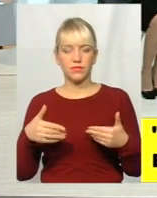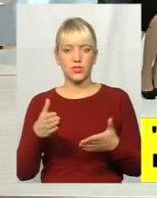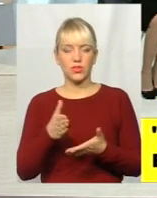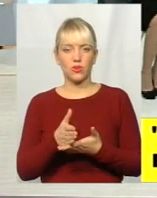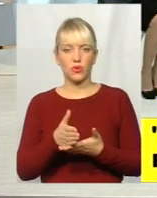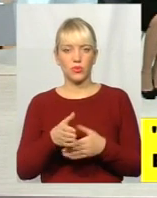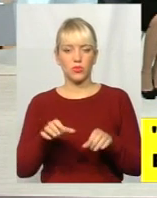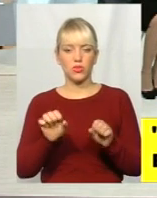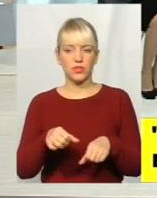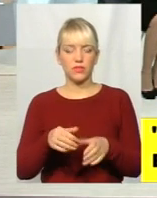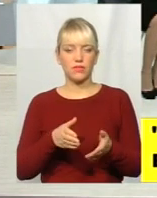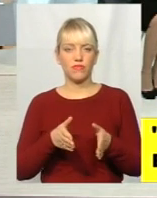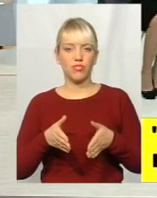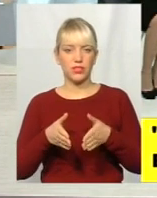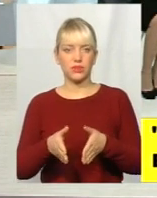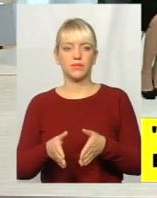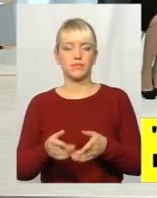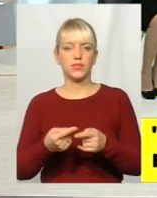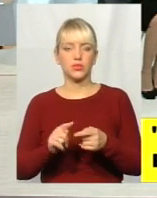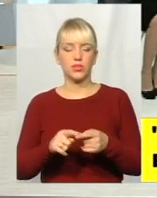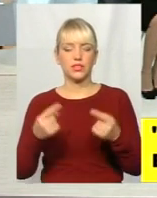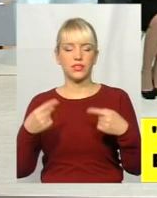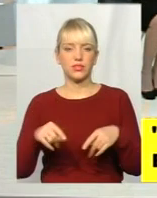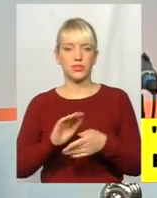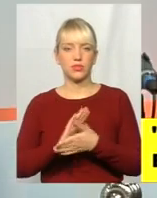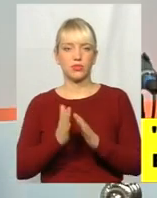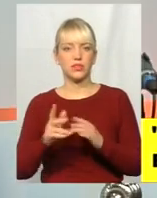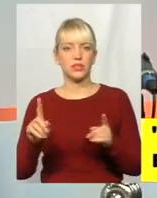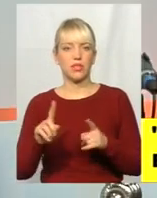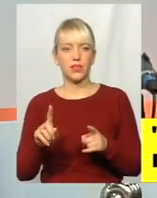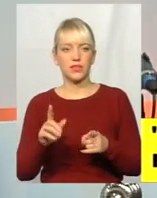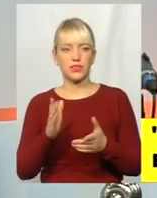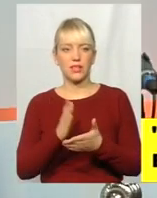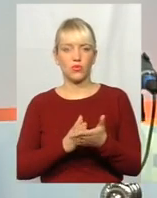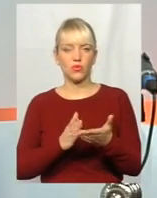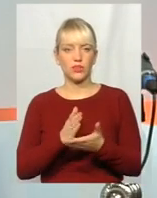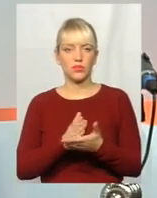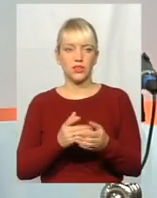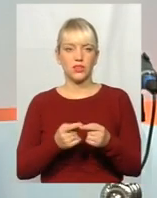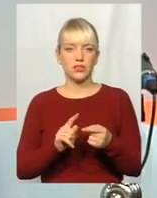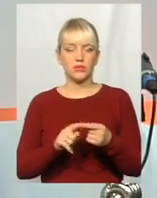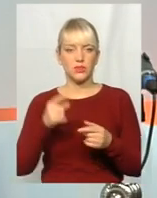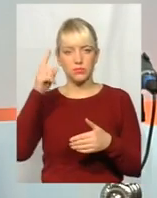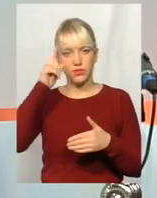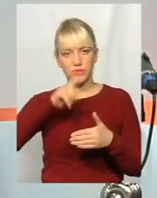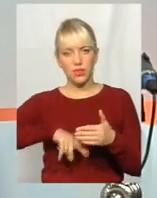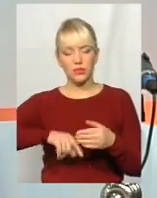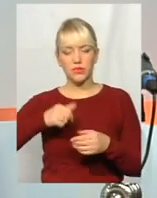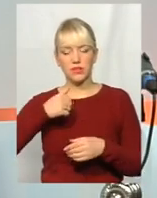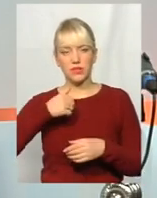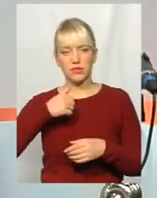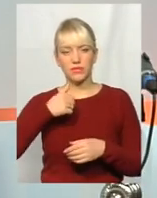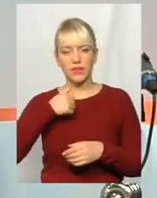знаходимо можливі виходи із тої кризової ситуації, в яких зараз знаходимося. Я все ж таки сподіваюся, вірю в те,